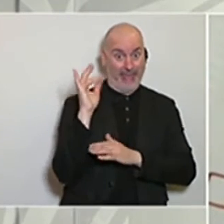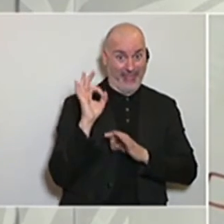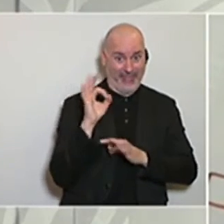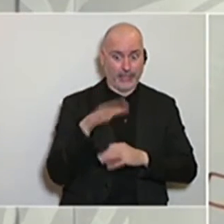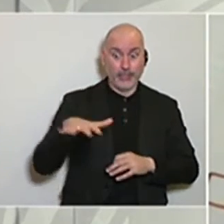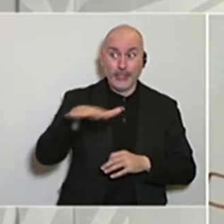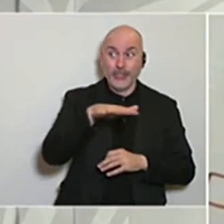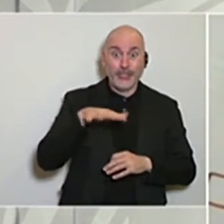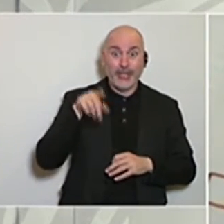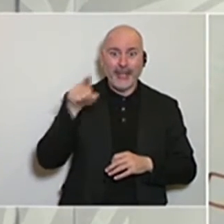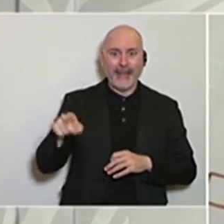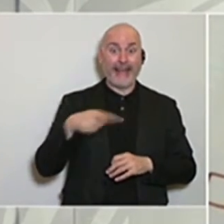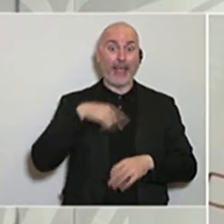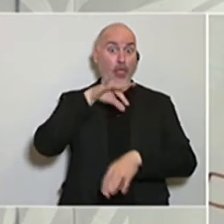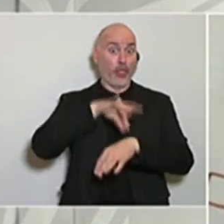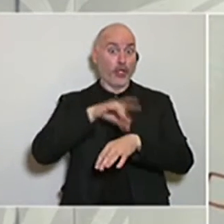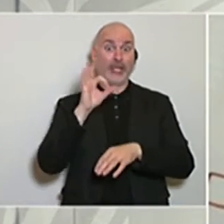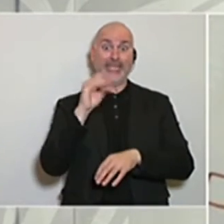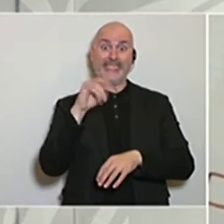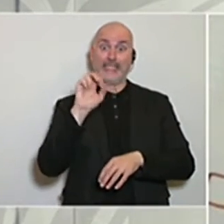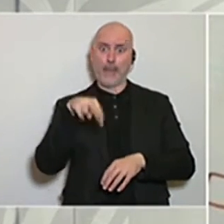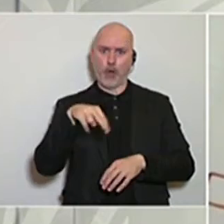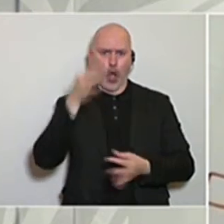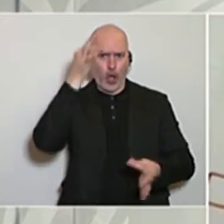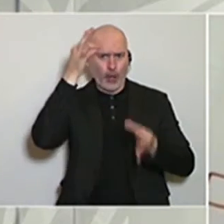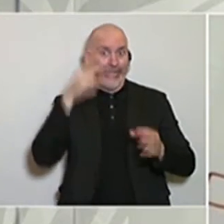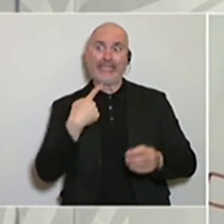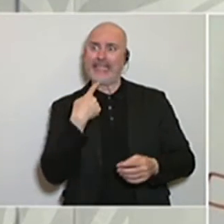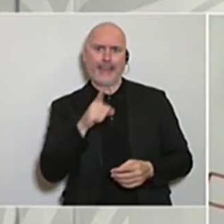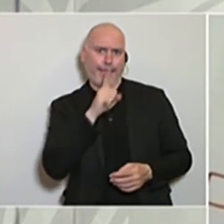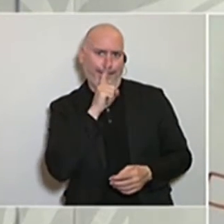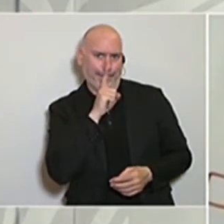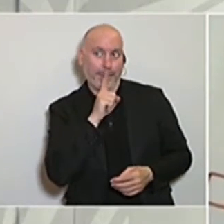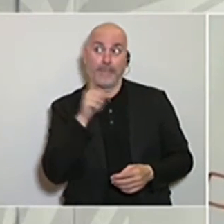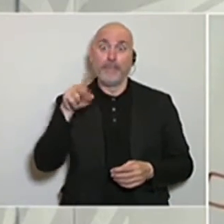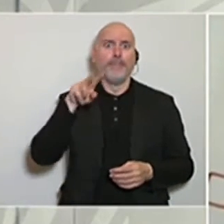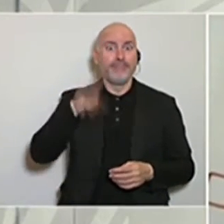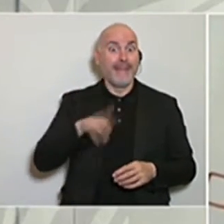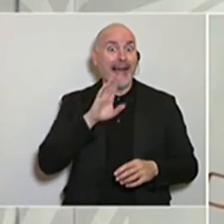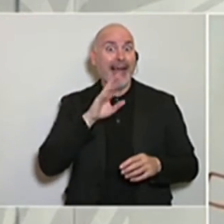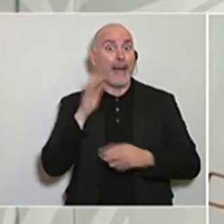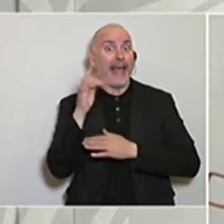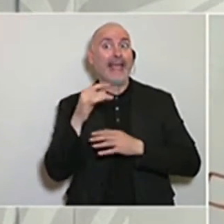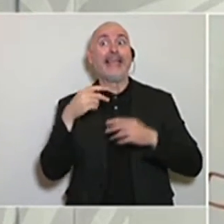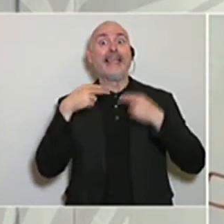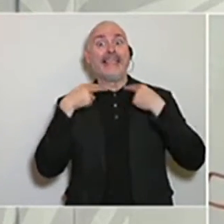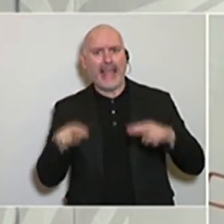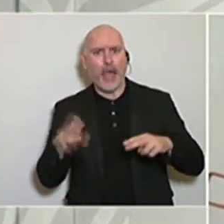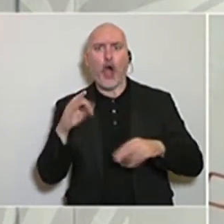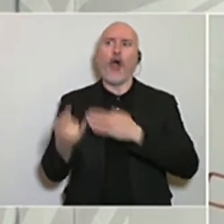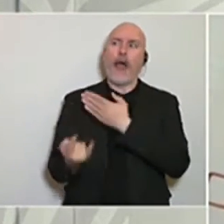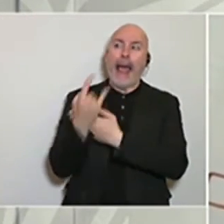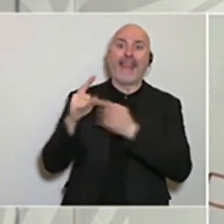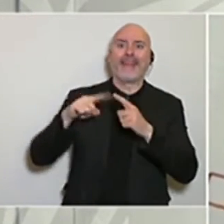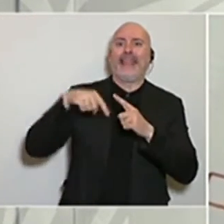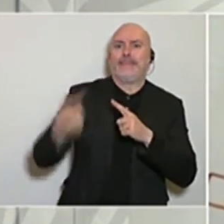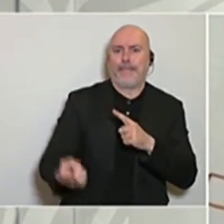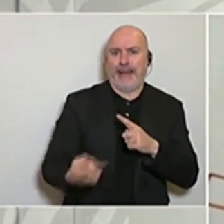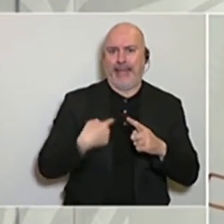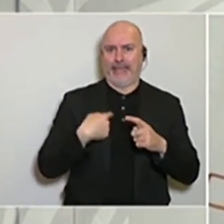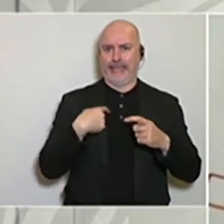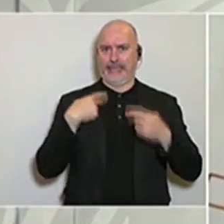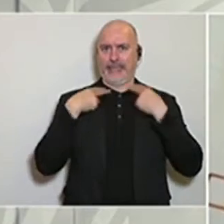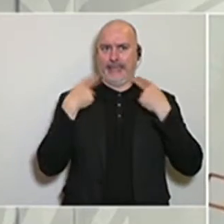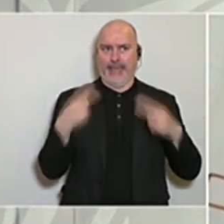zona que el doctor Simón no va concretar era Lleida o Lleida ha estat després? Zones de rebrot, em refereixo, perquè va